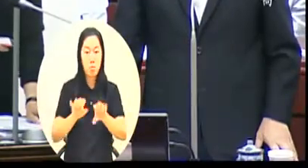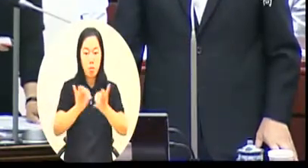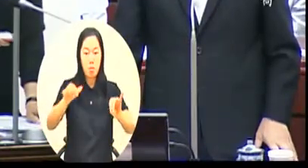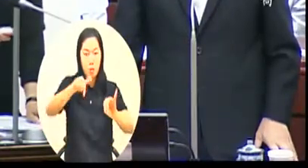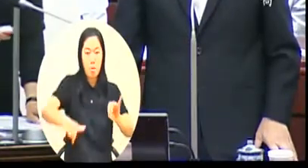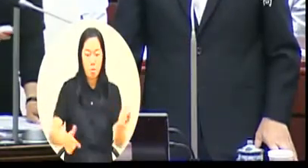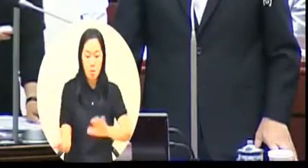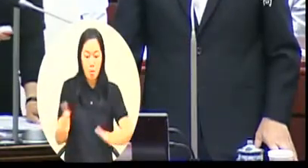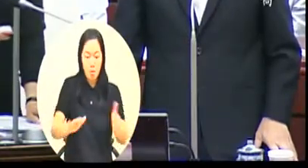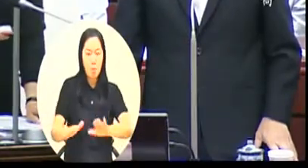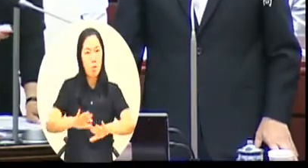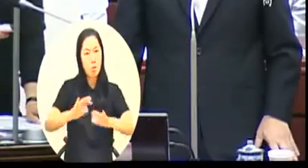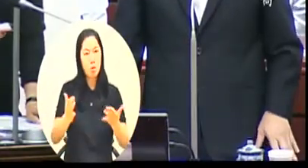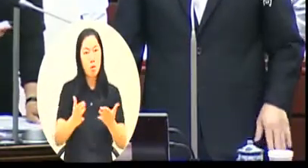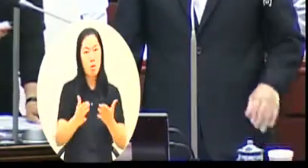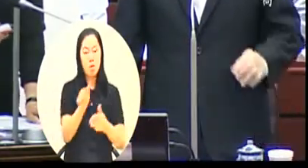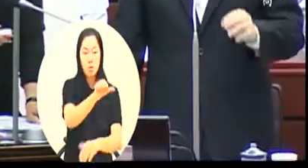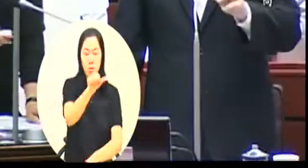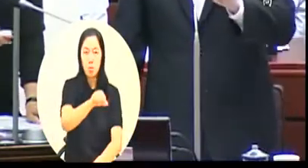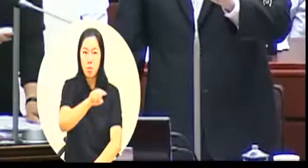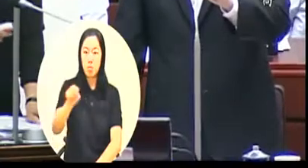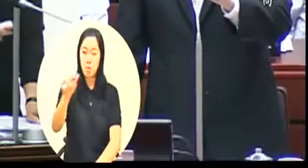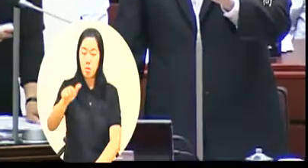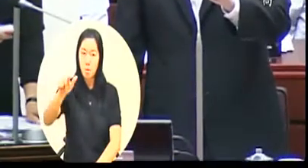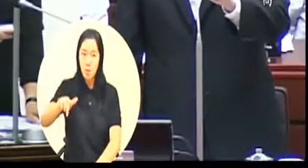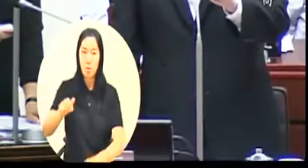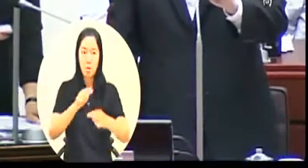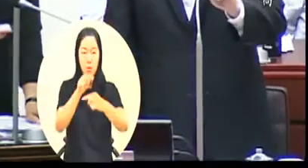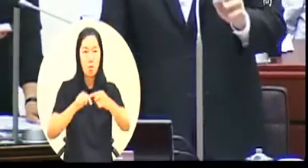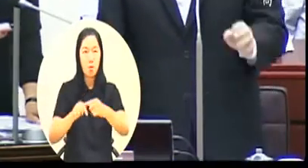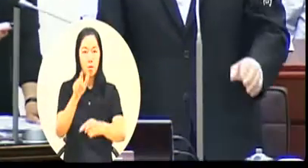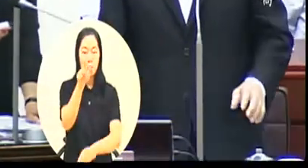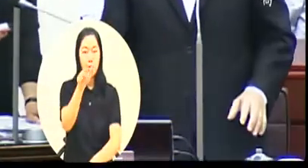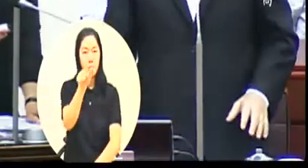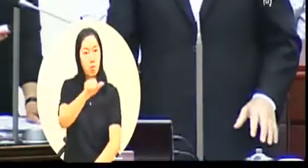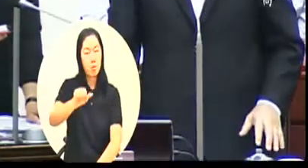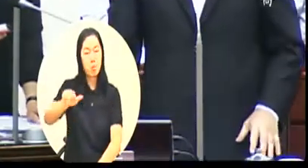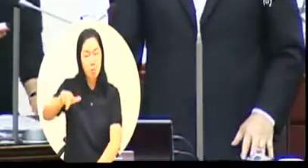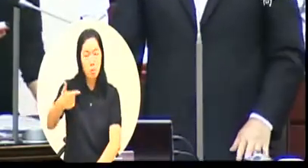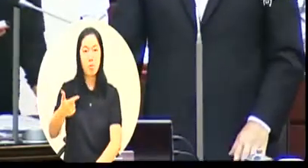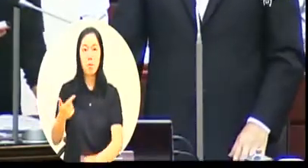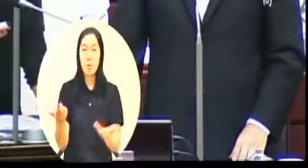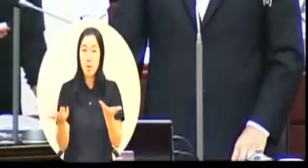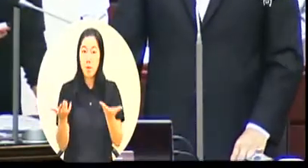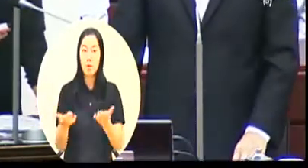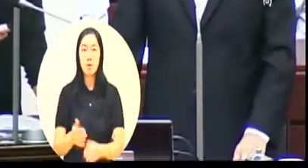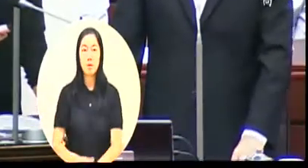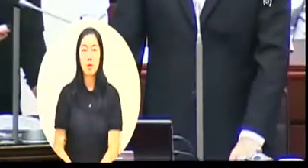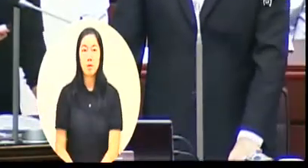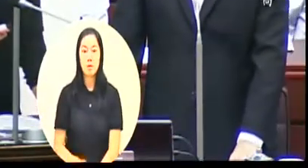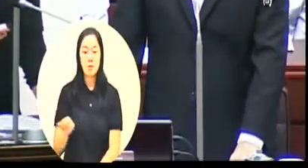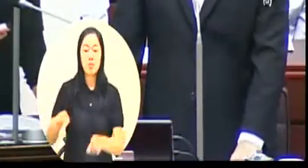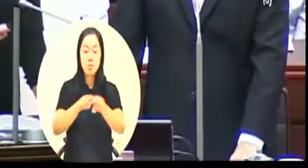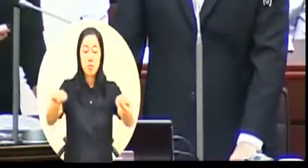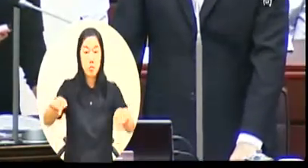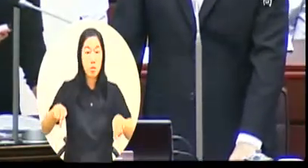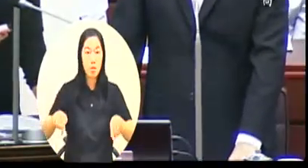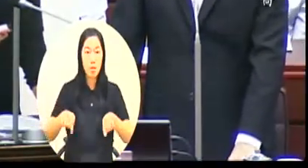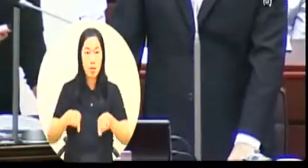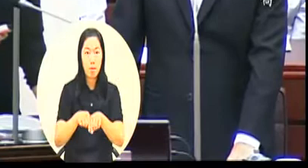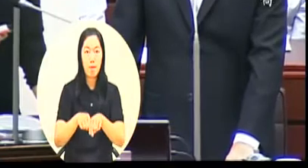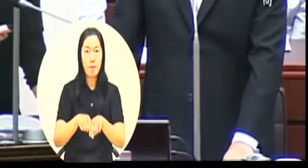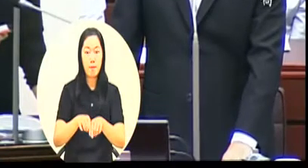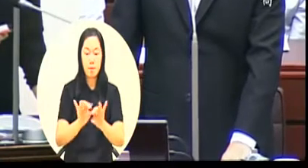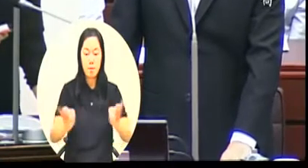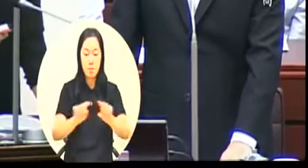有5000到6000个啦，平均差不多5600啦。至于孔盖，就是孔